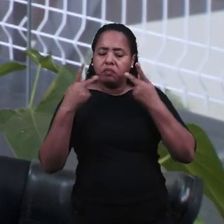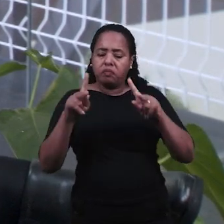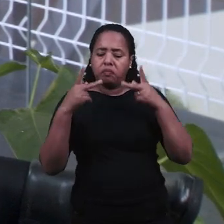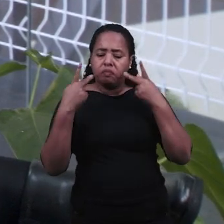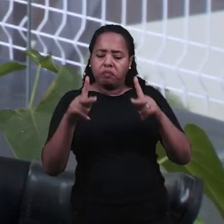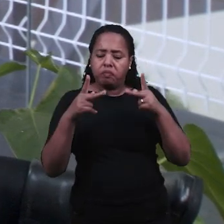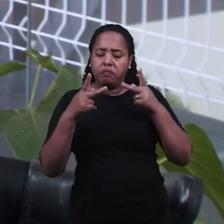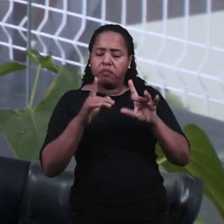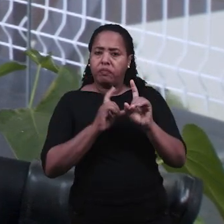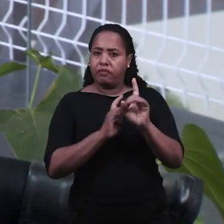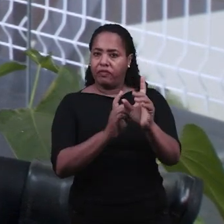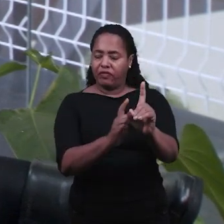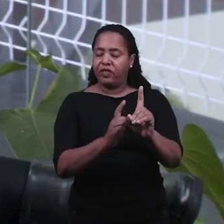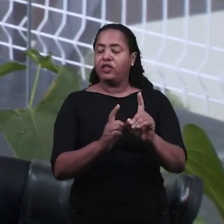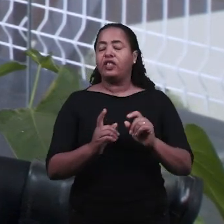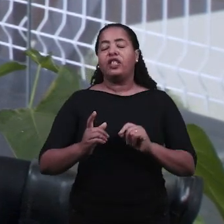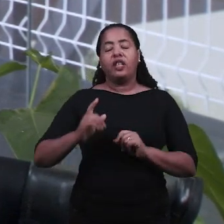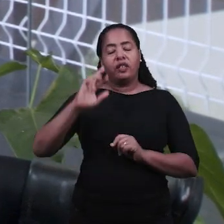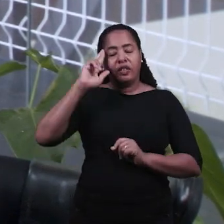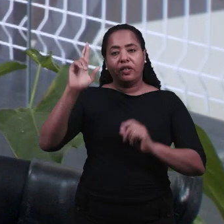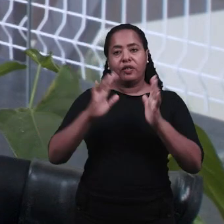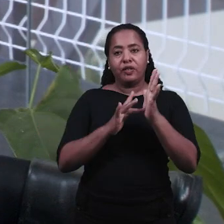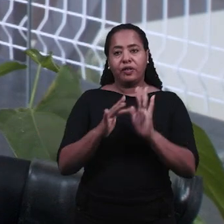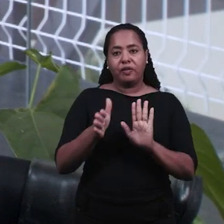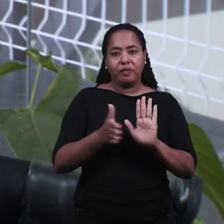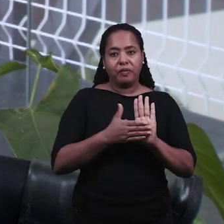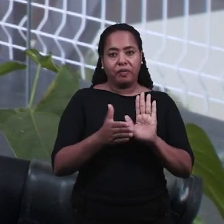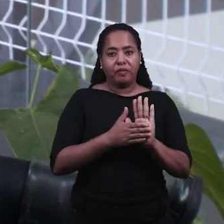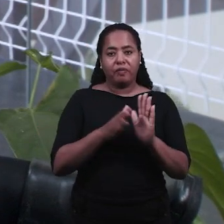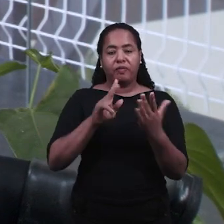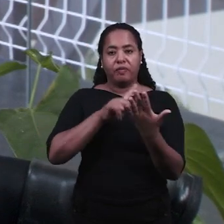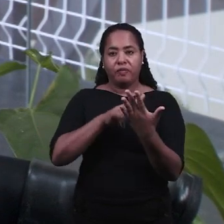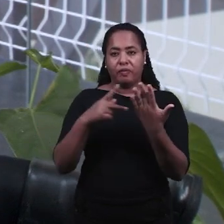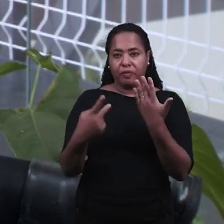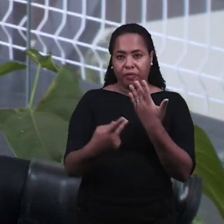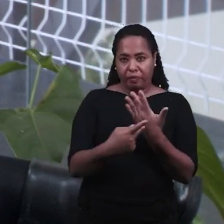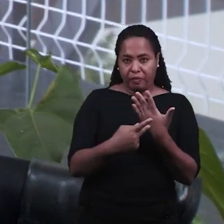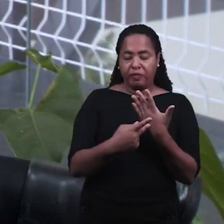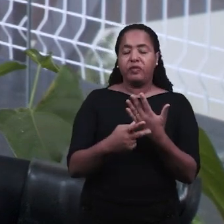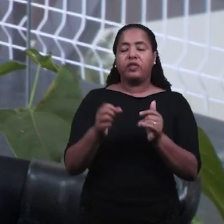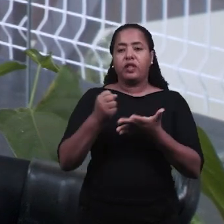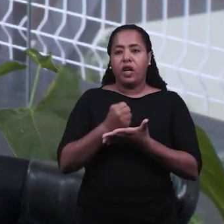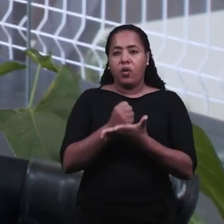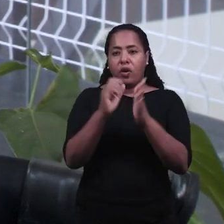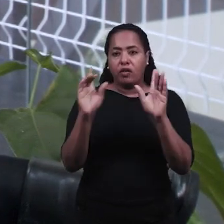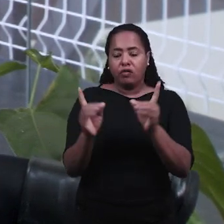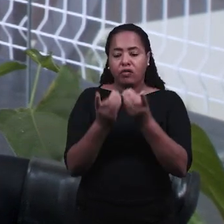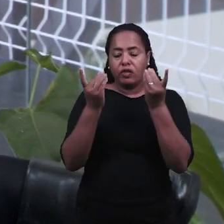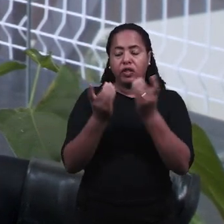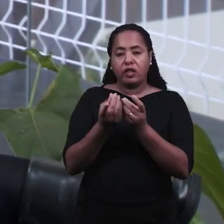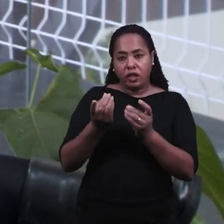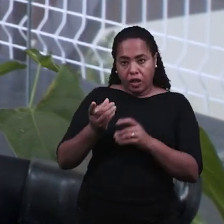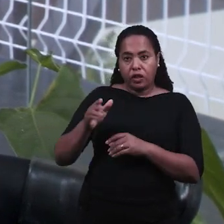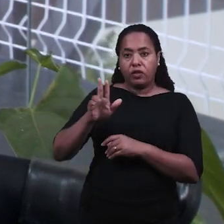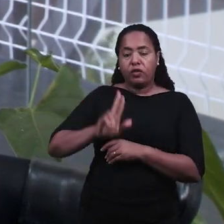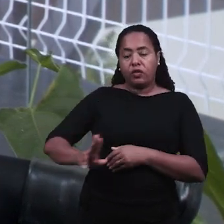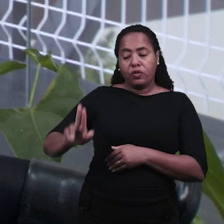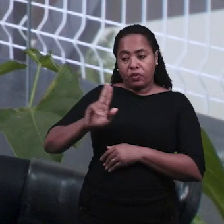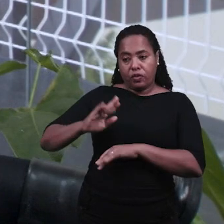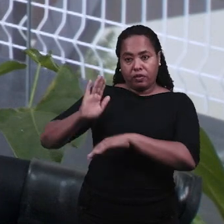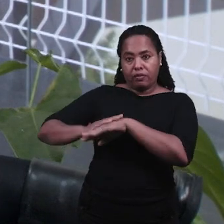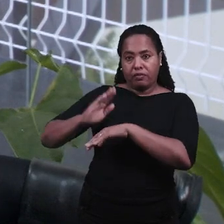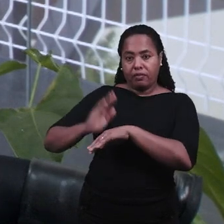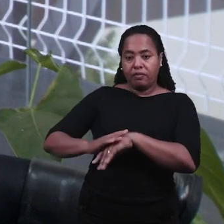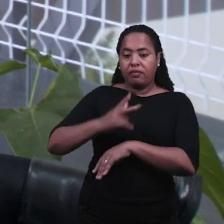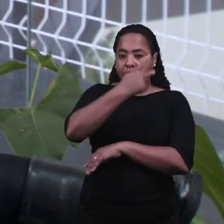Jésus a proposé une parabole qui était une ressource didactique utilisée par lui afin que les personnes